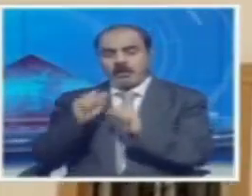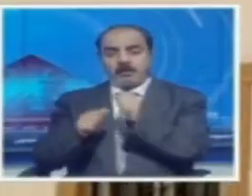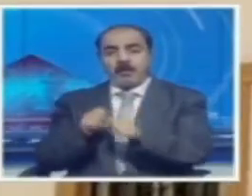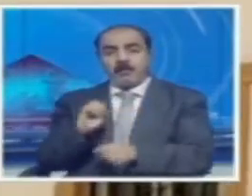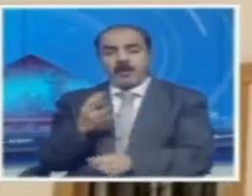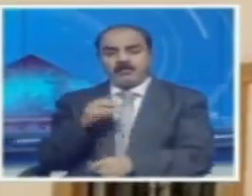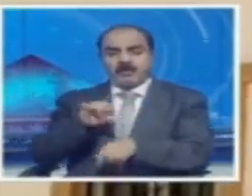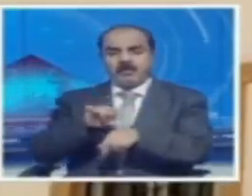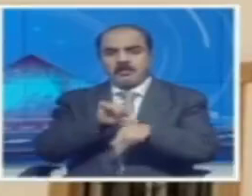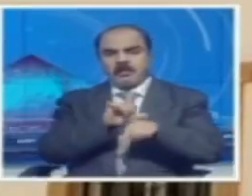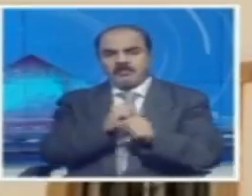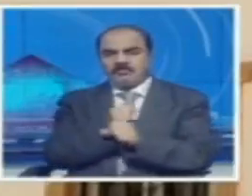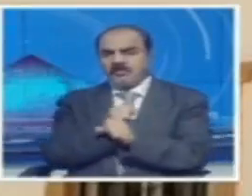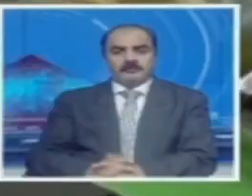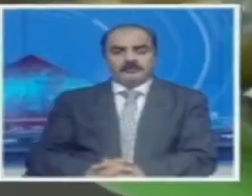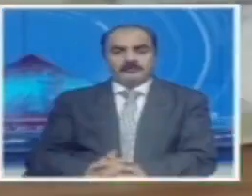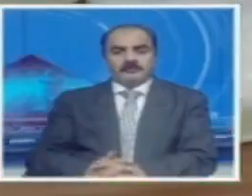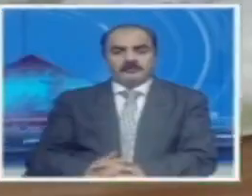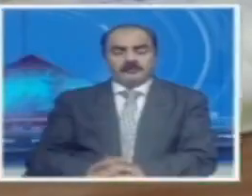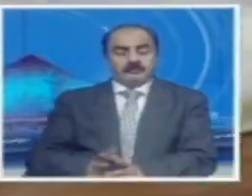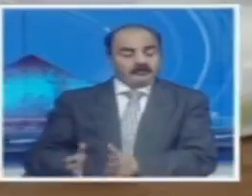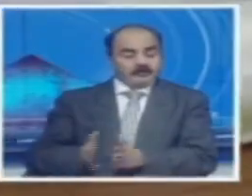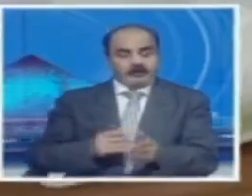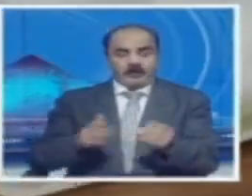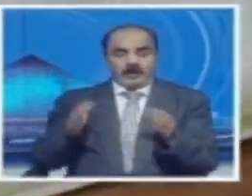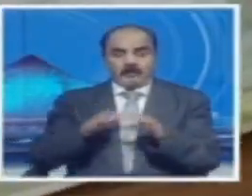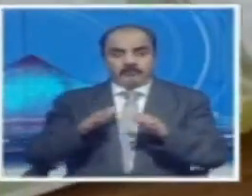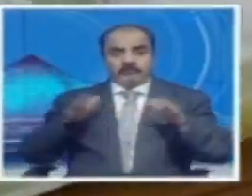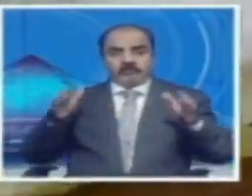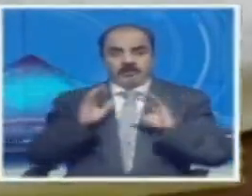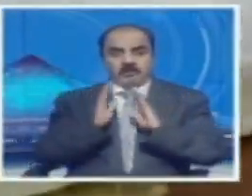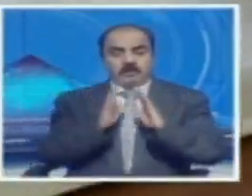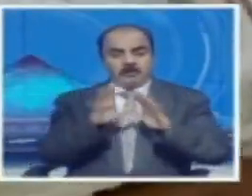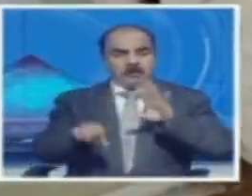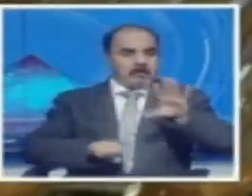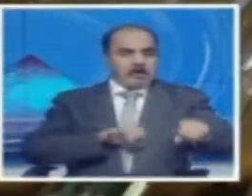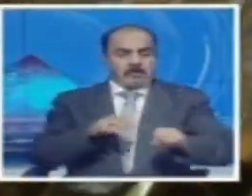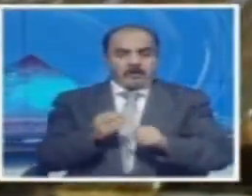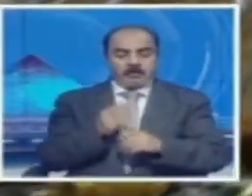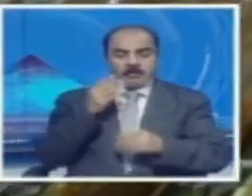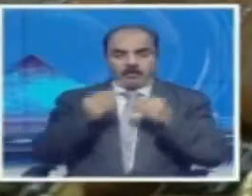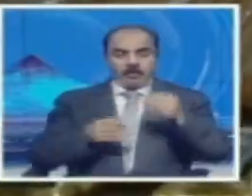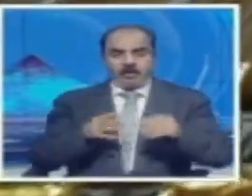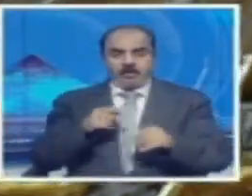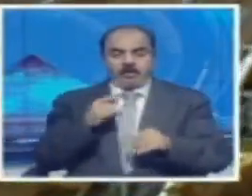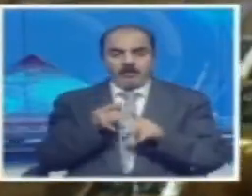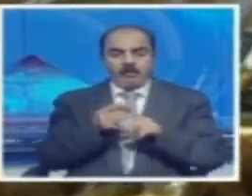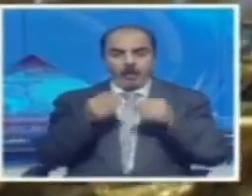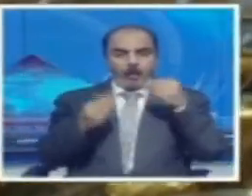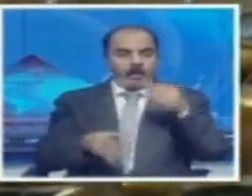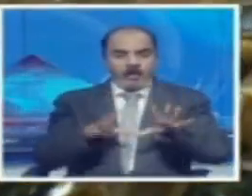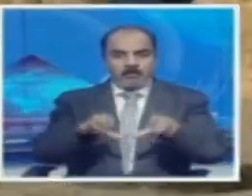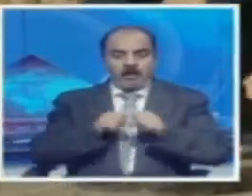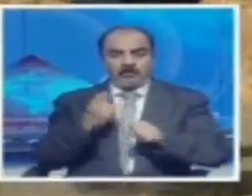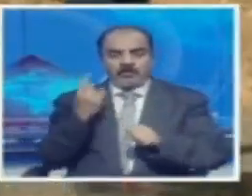14 مركزا غير مرخص لعلاج الإدمان. هذا العدد الكبير من القضايا التي تم ضبطها والكميات الكبيرة من المواد